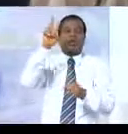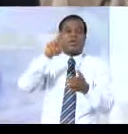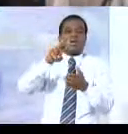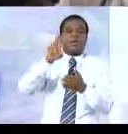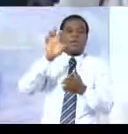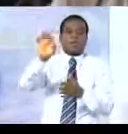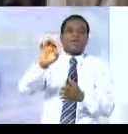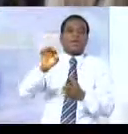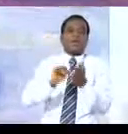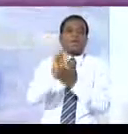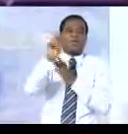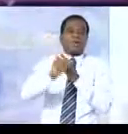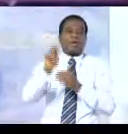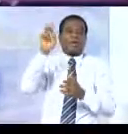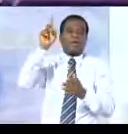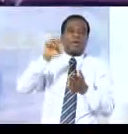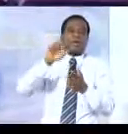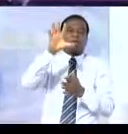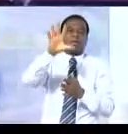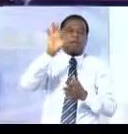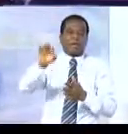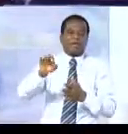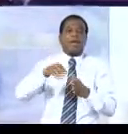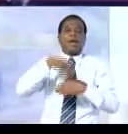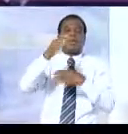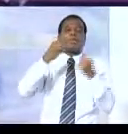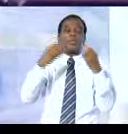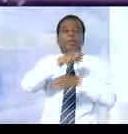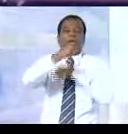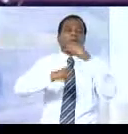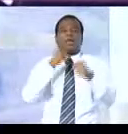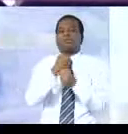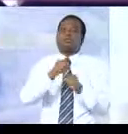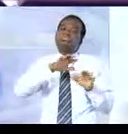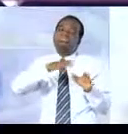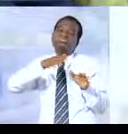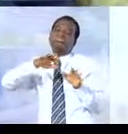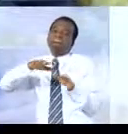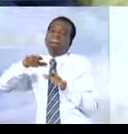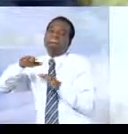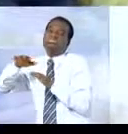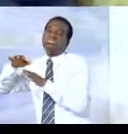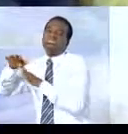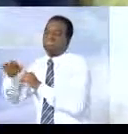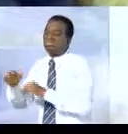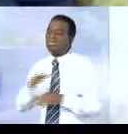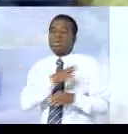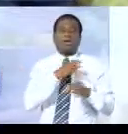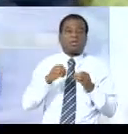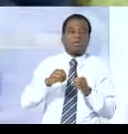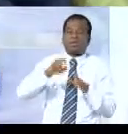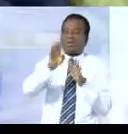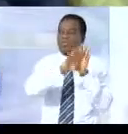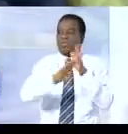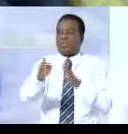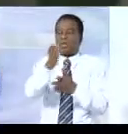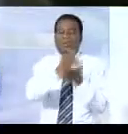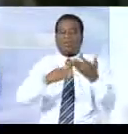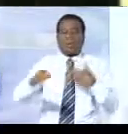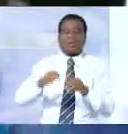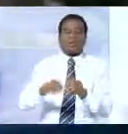mai 1959, le Conseil de l'Entente, après plusieurs années de léthargie, amorce une phase de redynamisation et